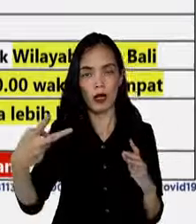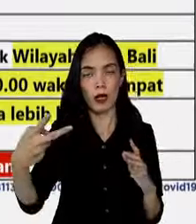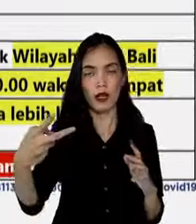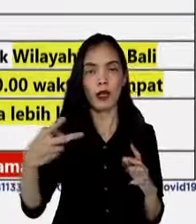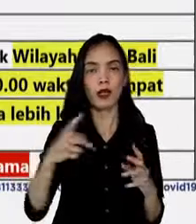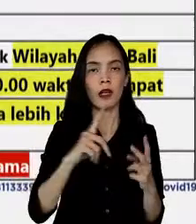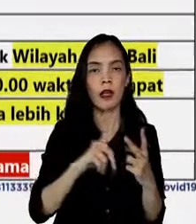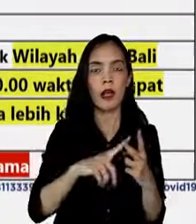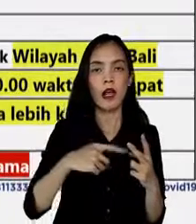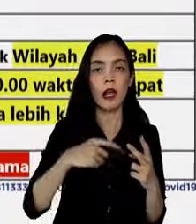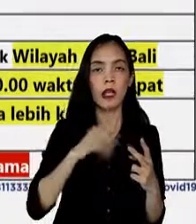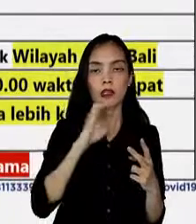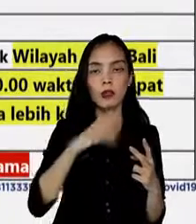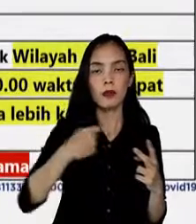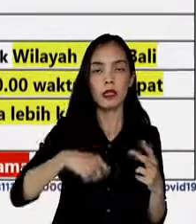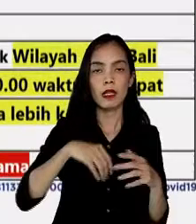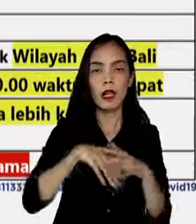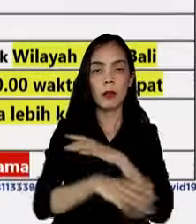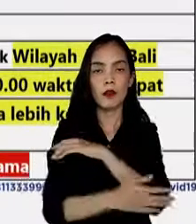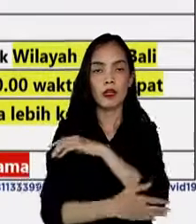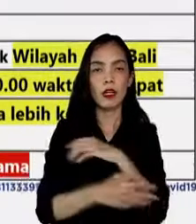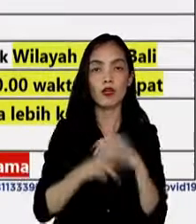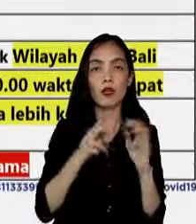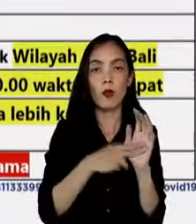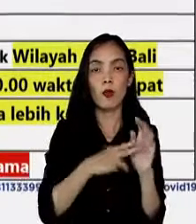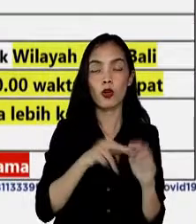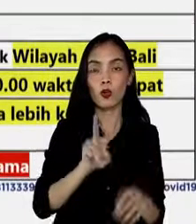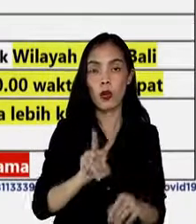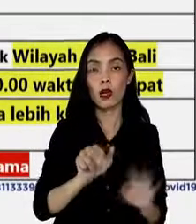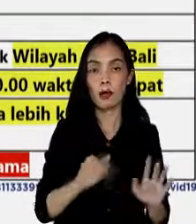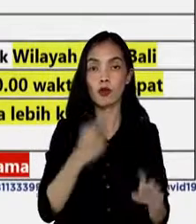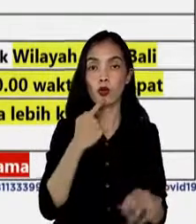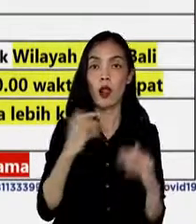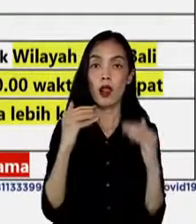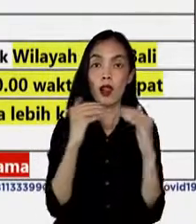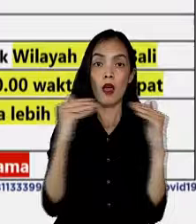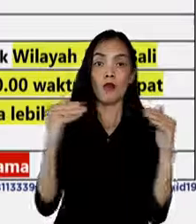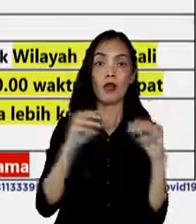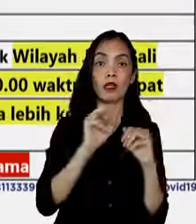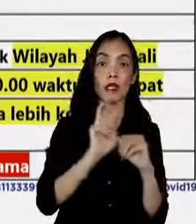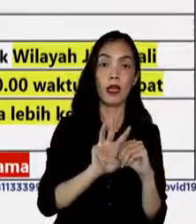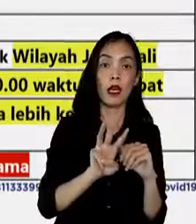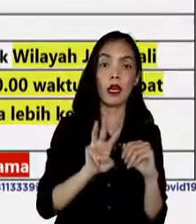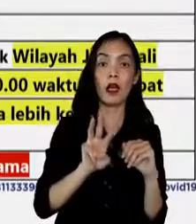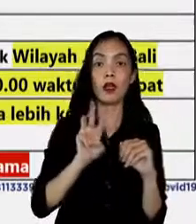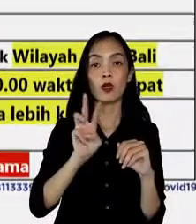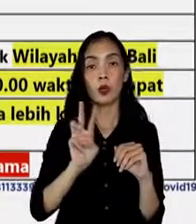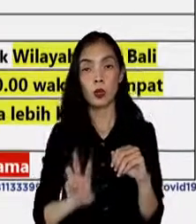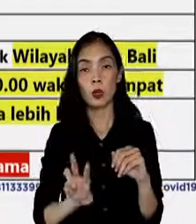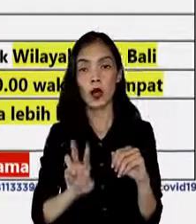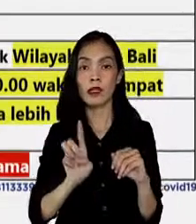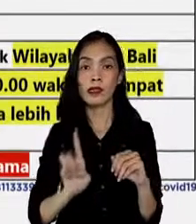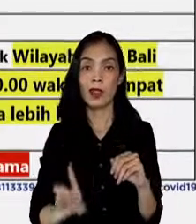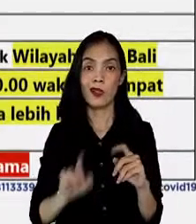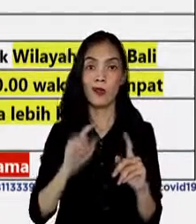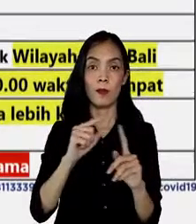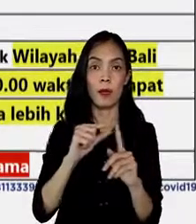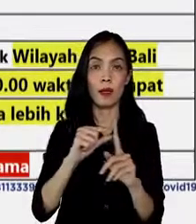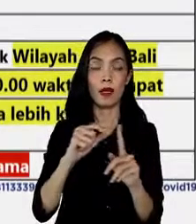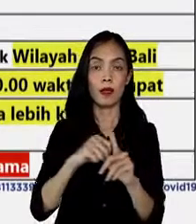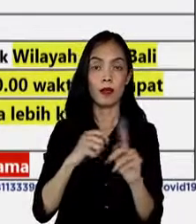Menteri Dalam Negeri Nomor 26 tahun 2002 satu tentang PPKn level 3 2 dan 1